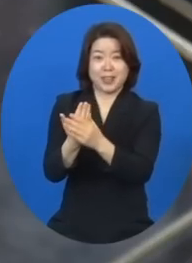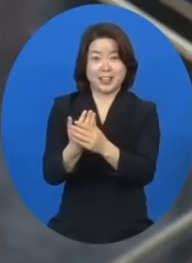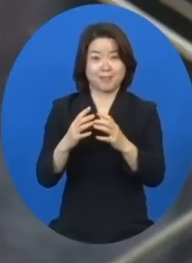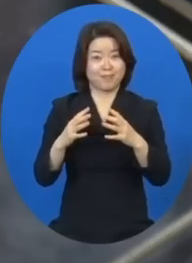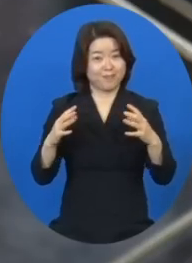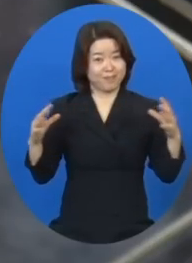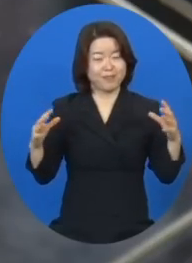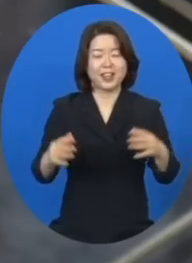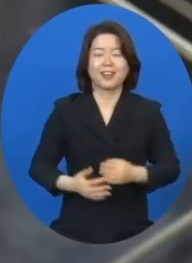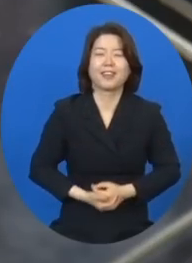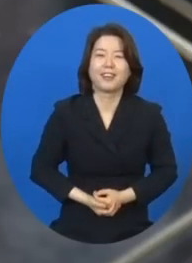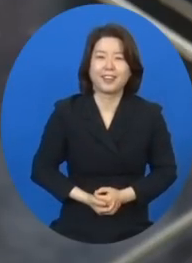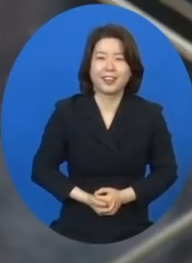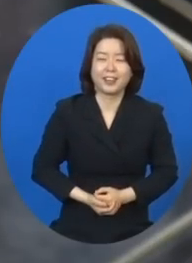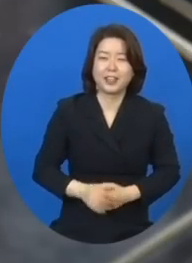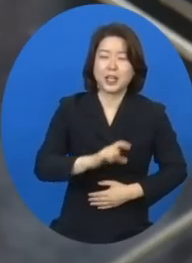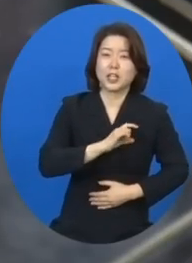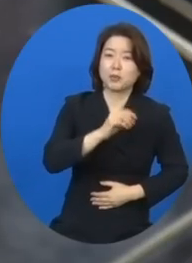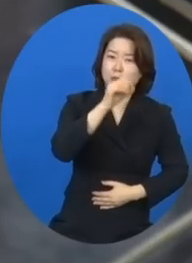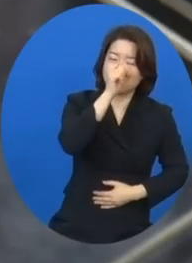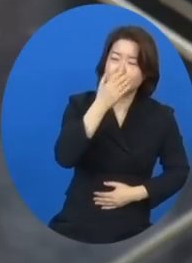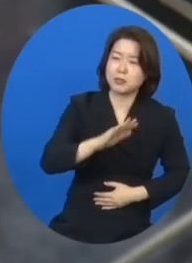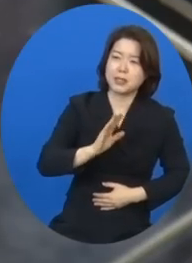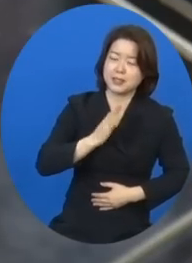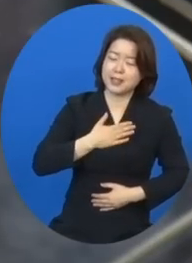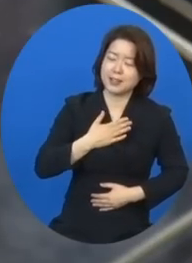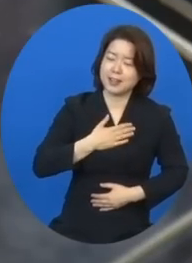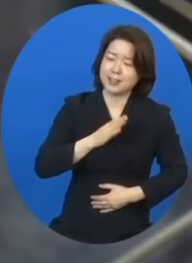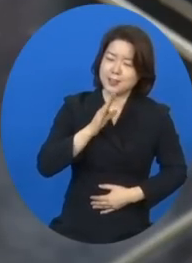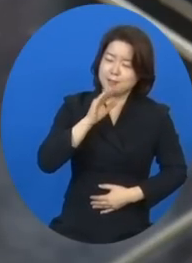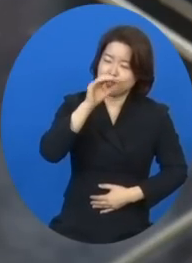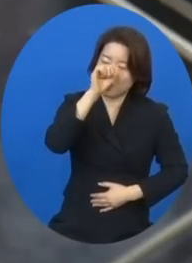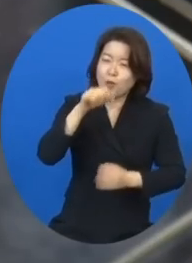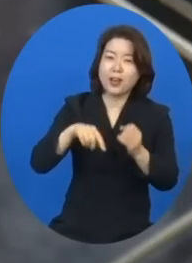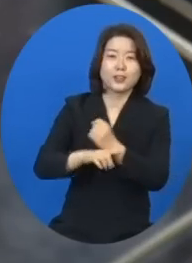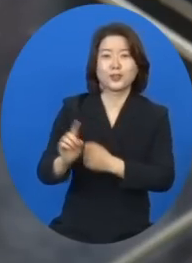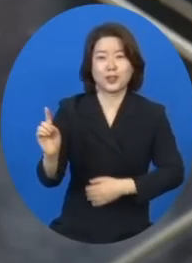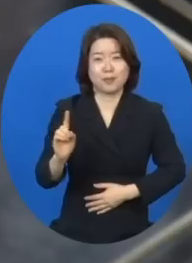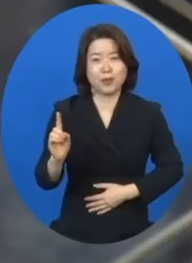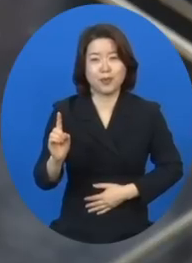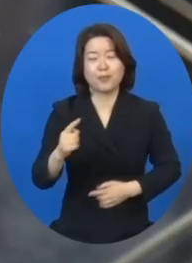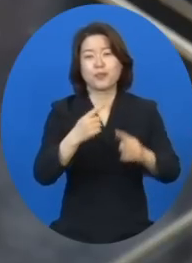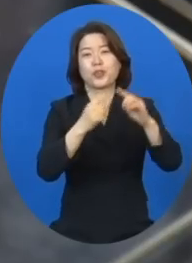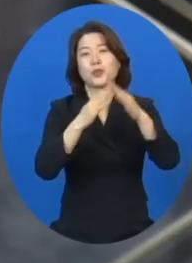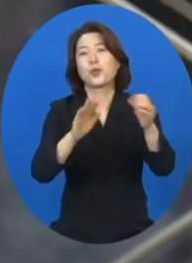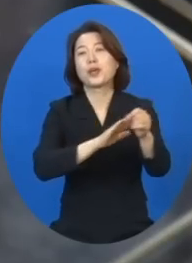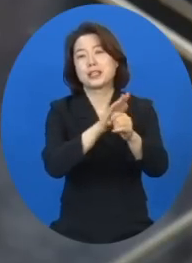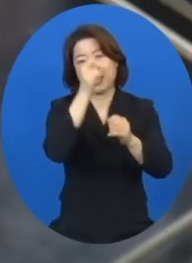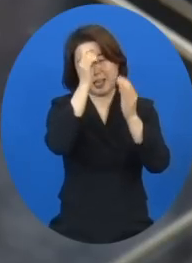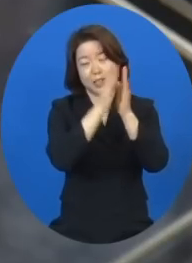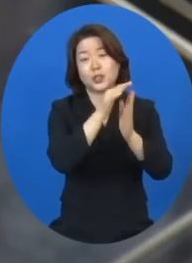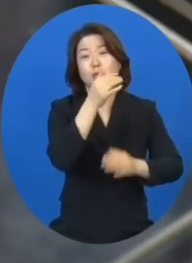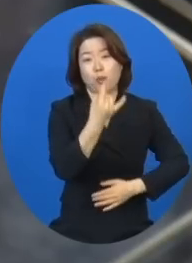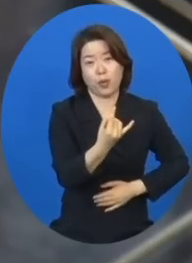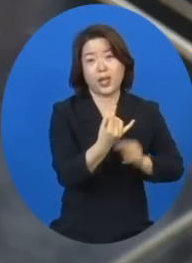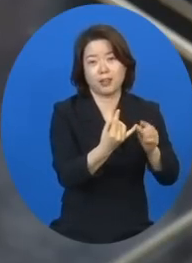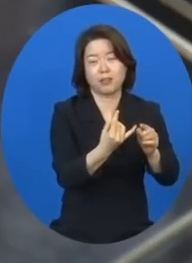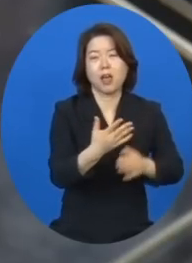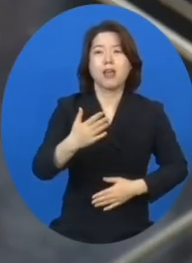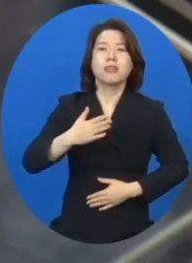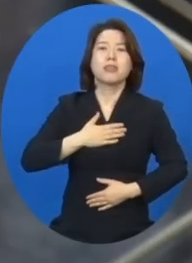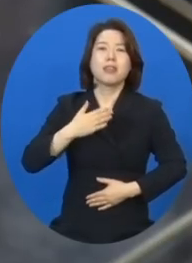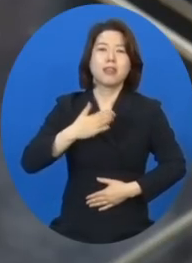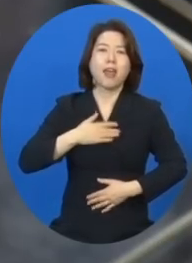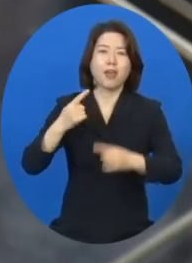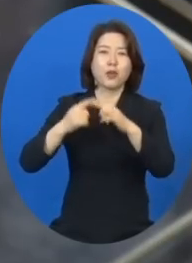이름도 물론 좋지만 제가 정말로 좋아하는 이유가 이 교회사랑기도회는 내 교회를 가질 수 있는